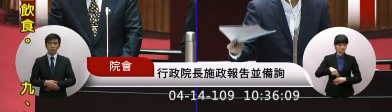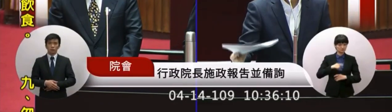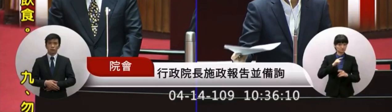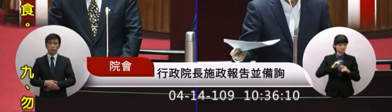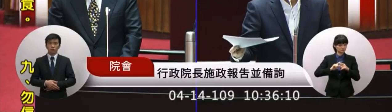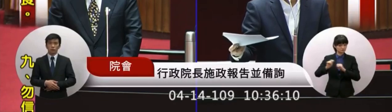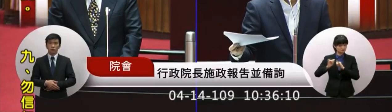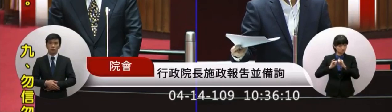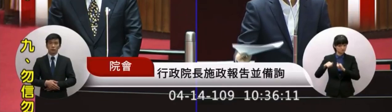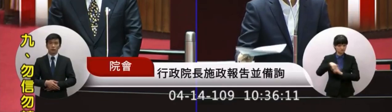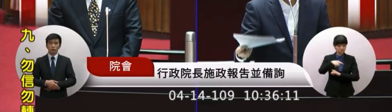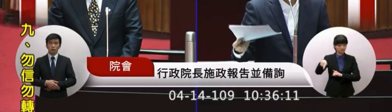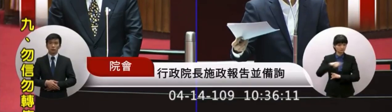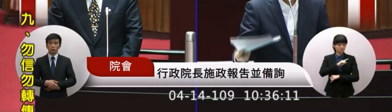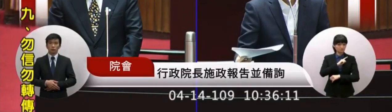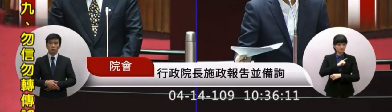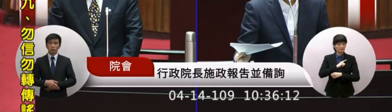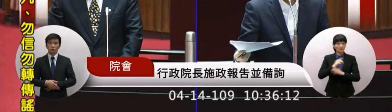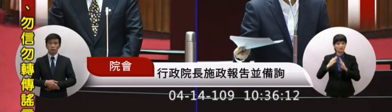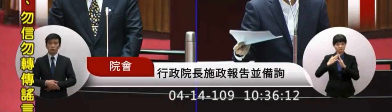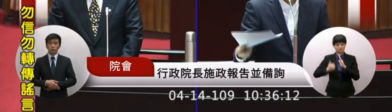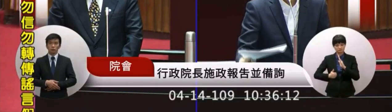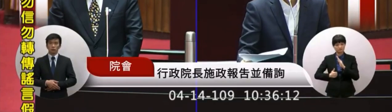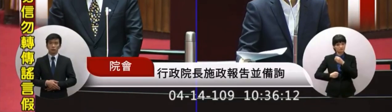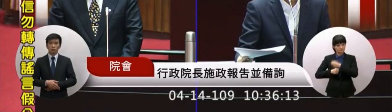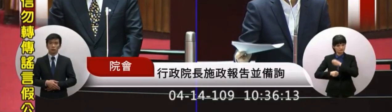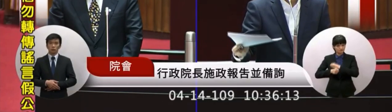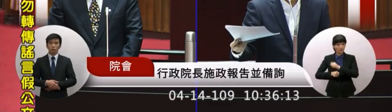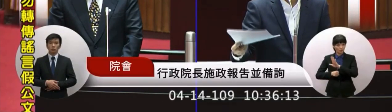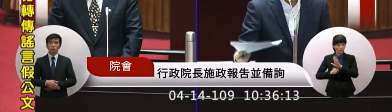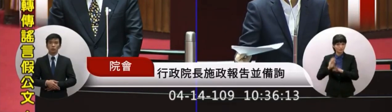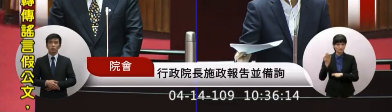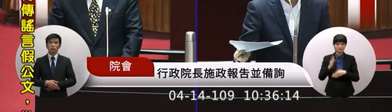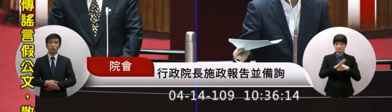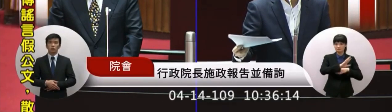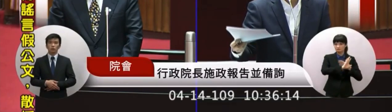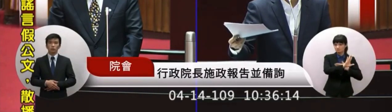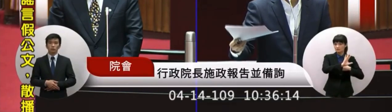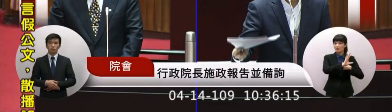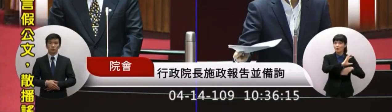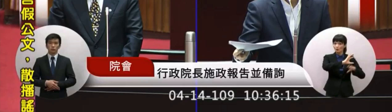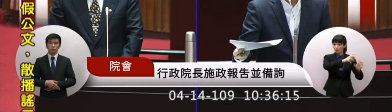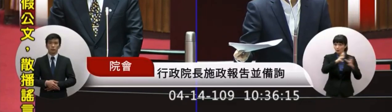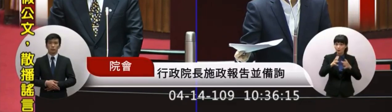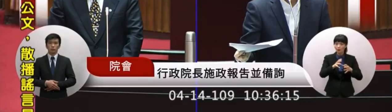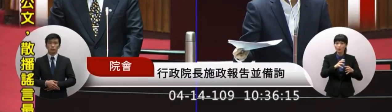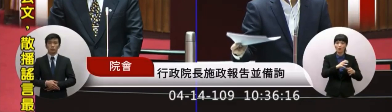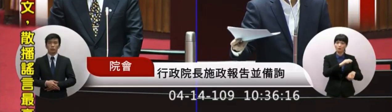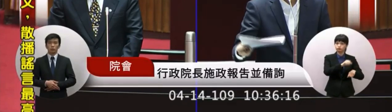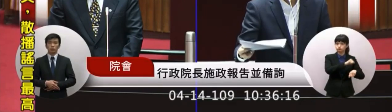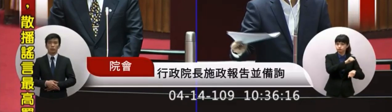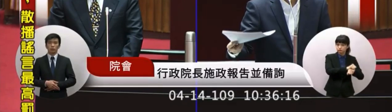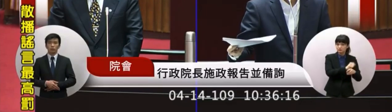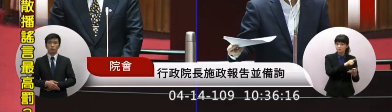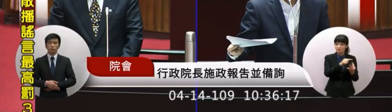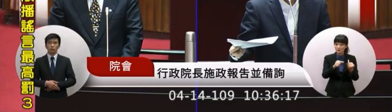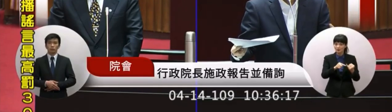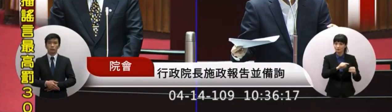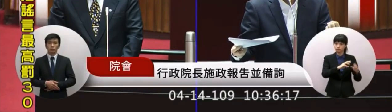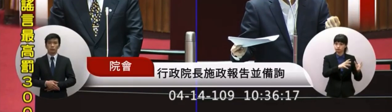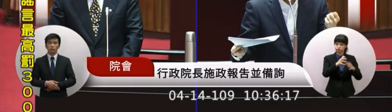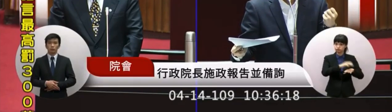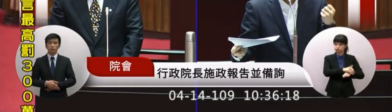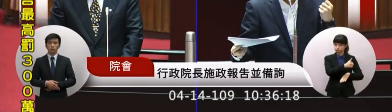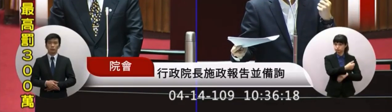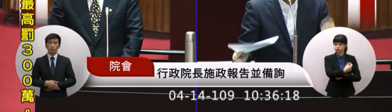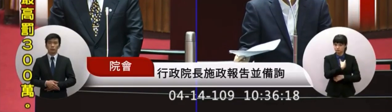班。但是我觉得台湾有一点做的还是不如新加坡，不如其他国家，因为台湾跟其他国家，我们